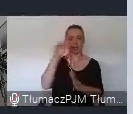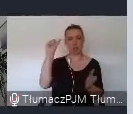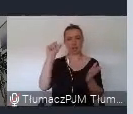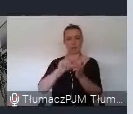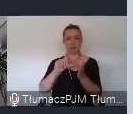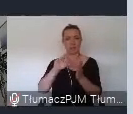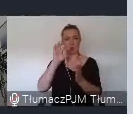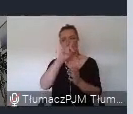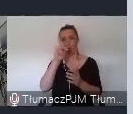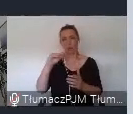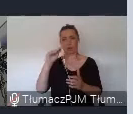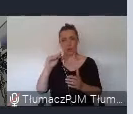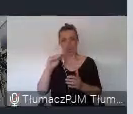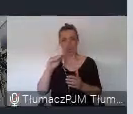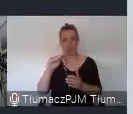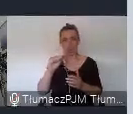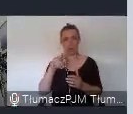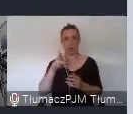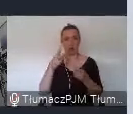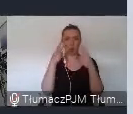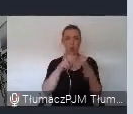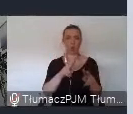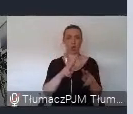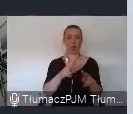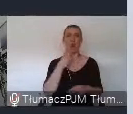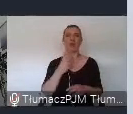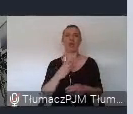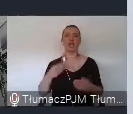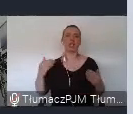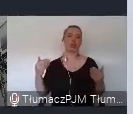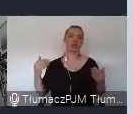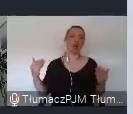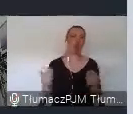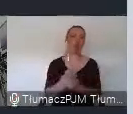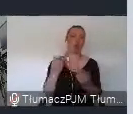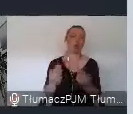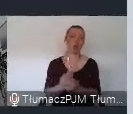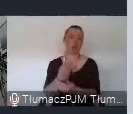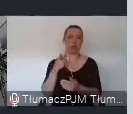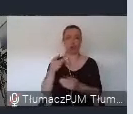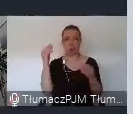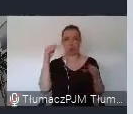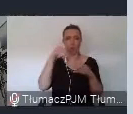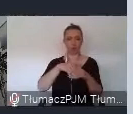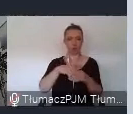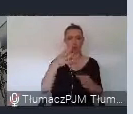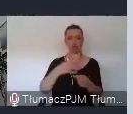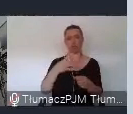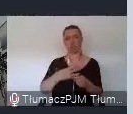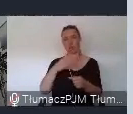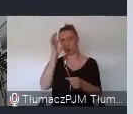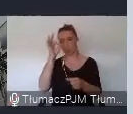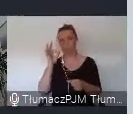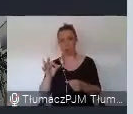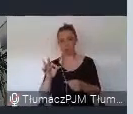chodzi o udział energii odnawialnej. Mówi się o poziomie rzędu 40% europejskich 32% do tej